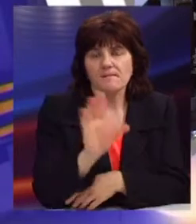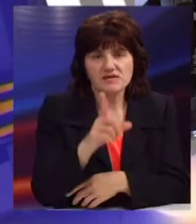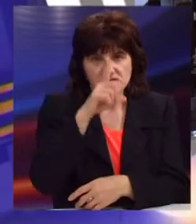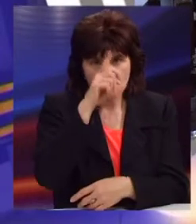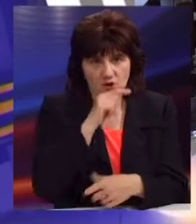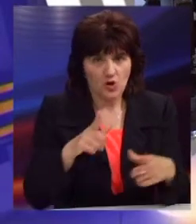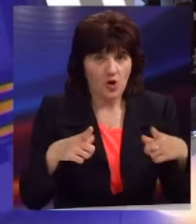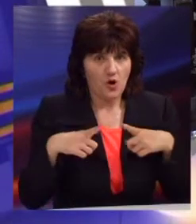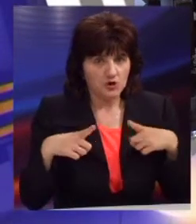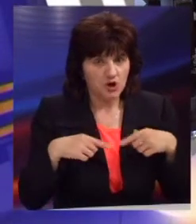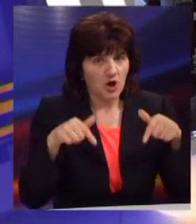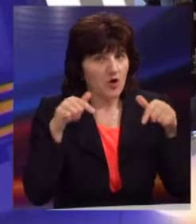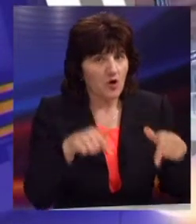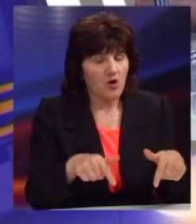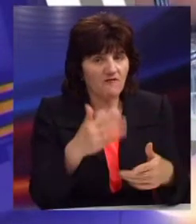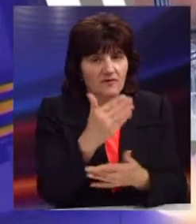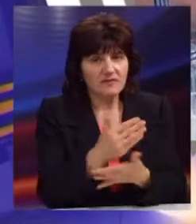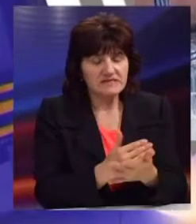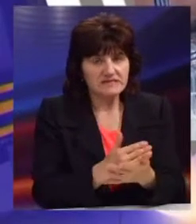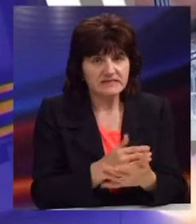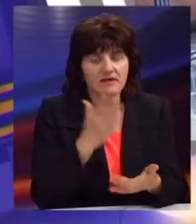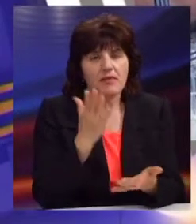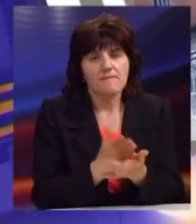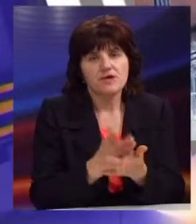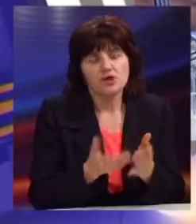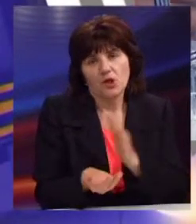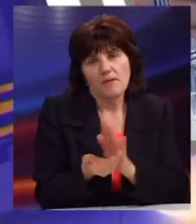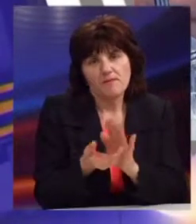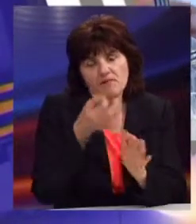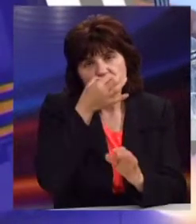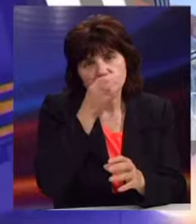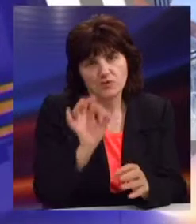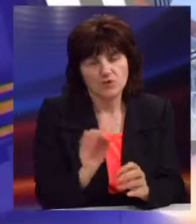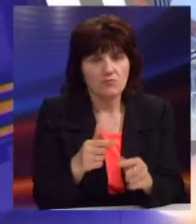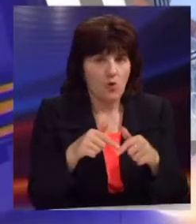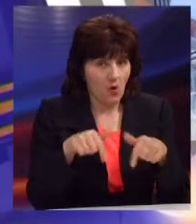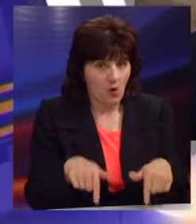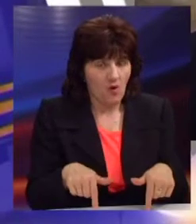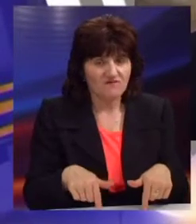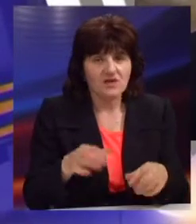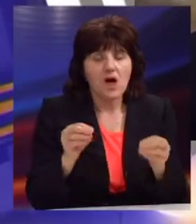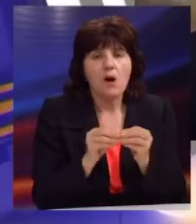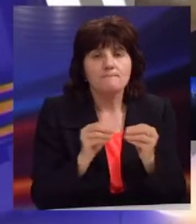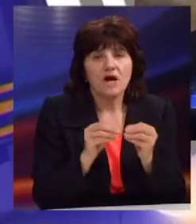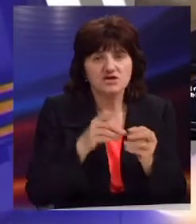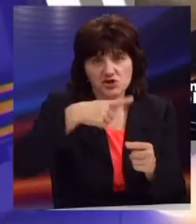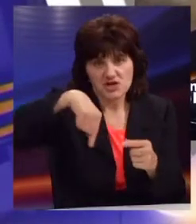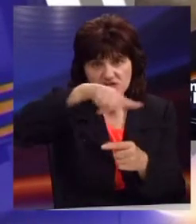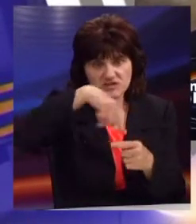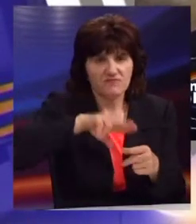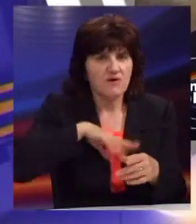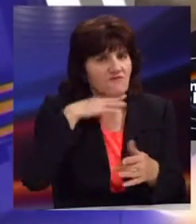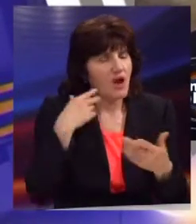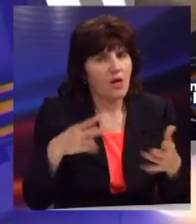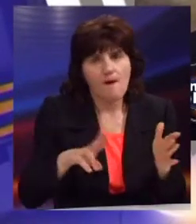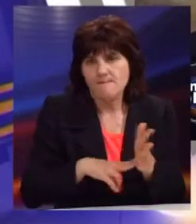samouprave očekuju da će ovim zakonom navodnjavanje i odvodnjavanje biti unapređeno. Pošto mi ovdje na severu Bačke imamo prilično velike probleme